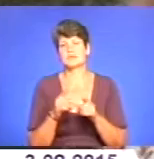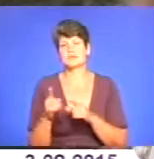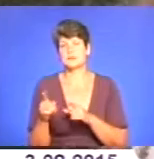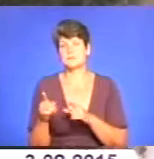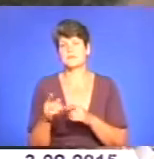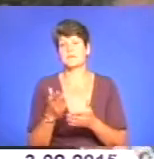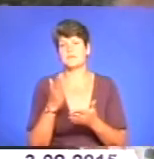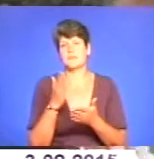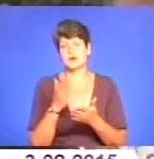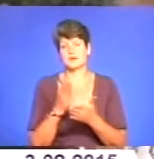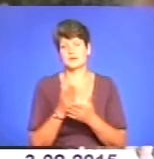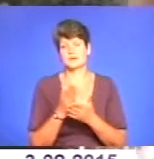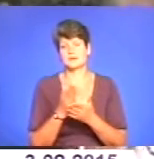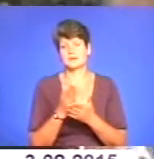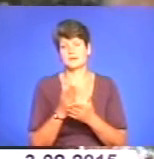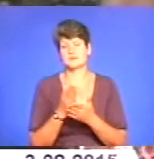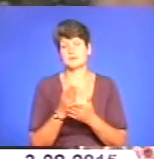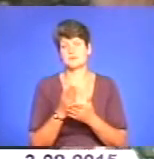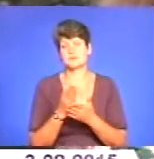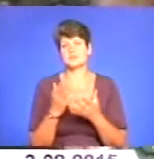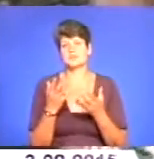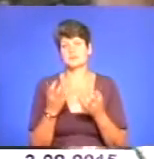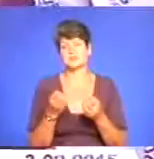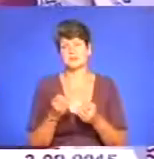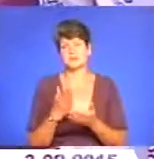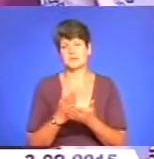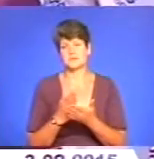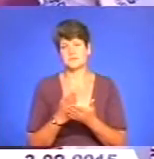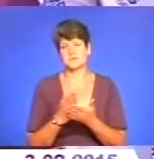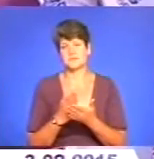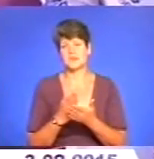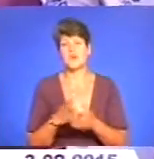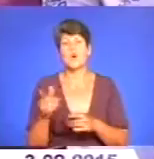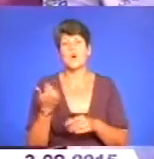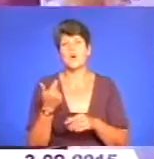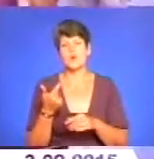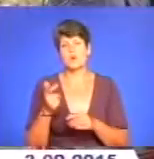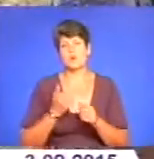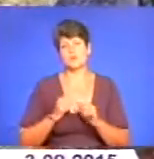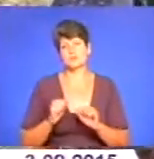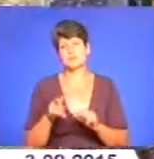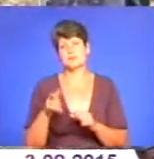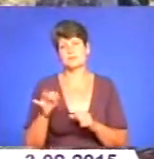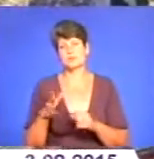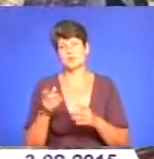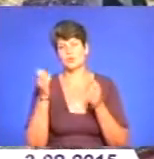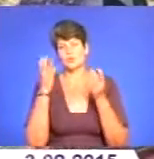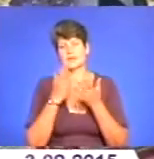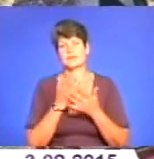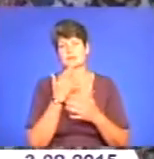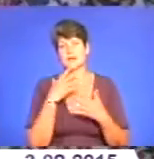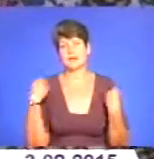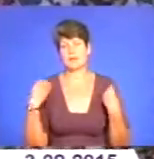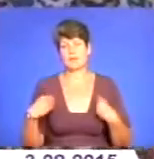бить, мала мне фраера, юж не мамы. Гордістю лемківської культури є національне вбрання.